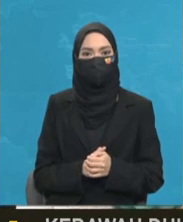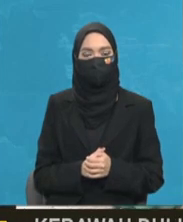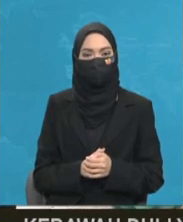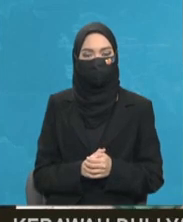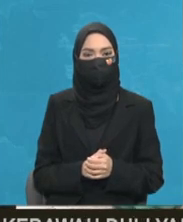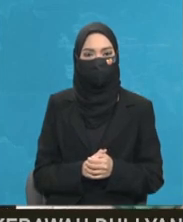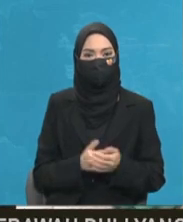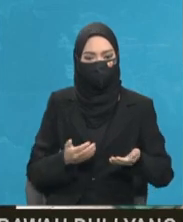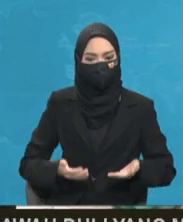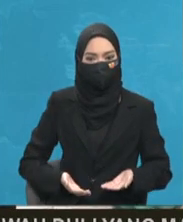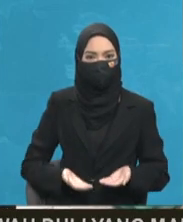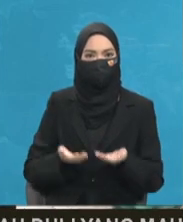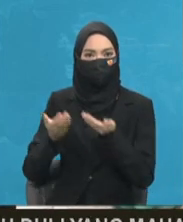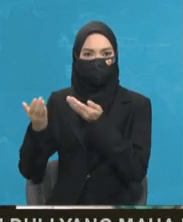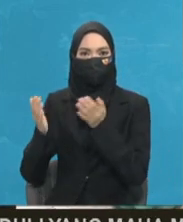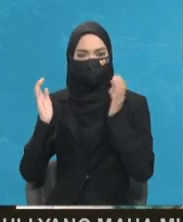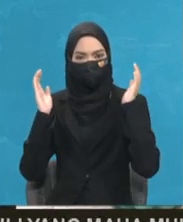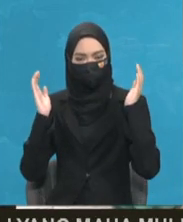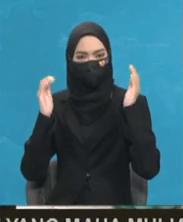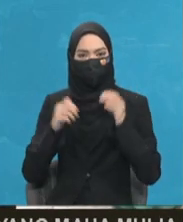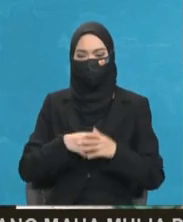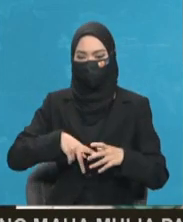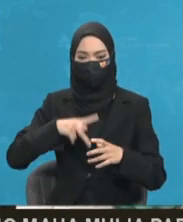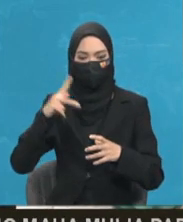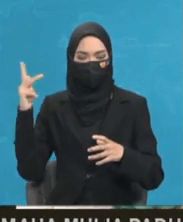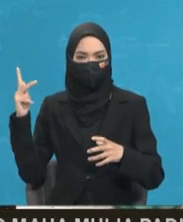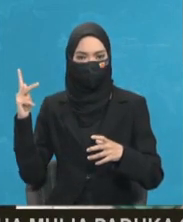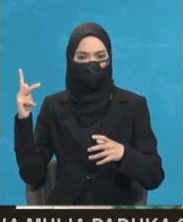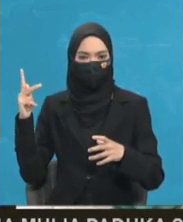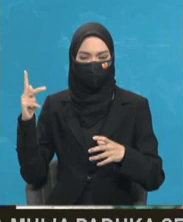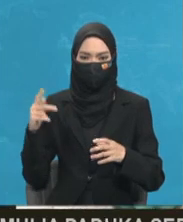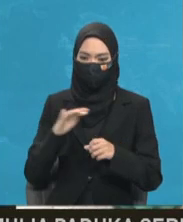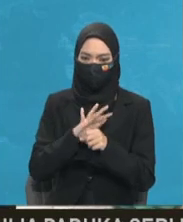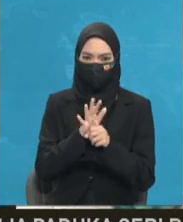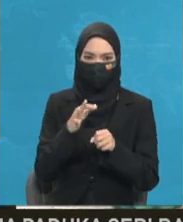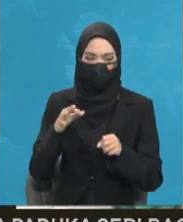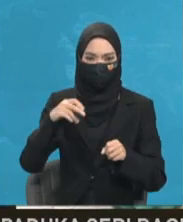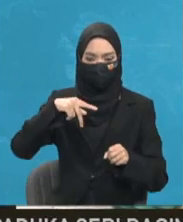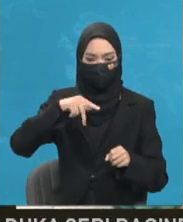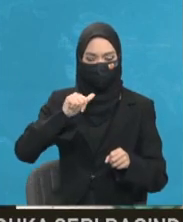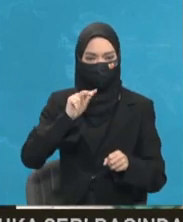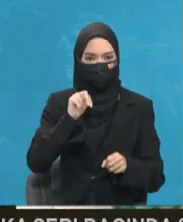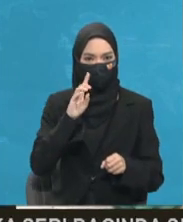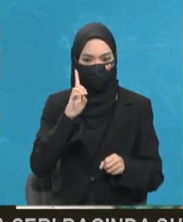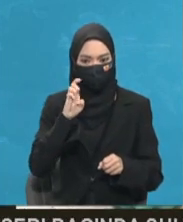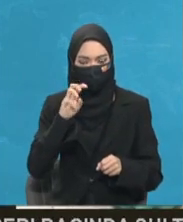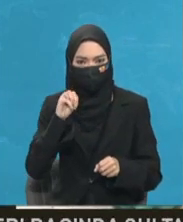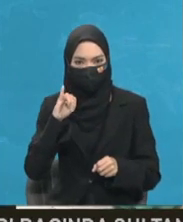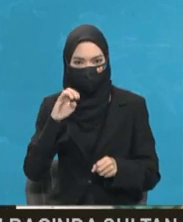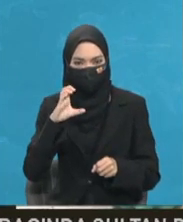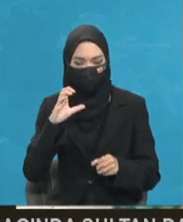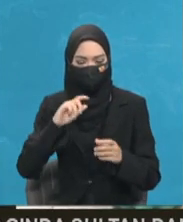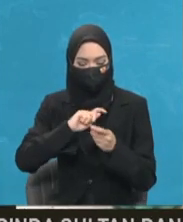membawa negara ini keluar dari keadaan pendamai kepada endemik Hai pemulihan negara